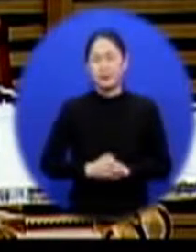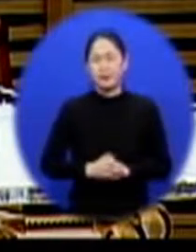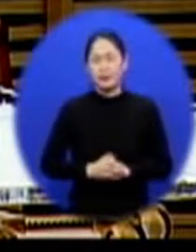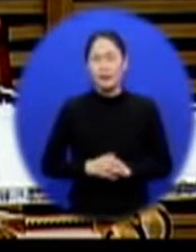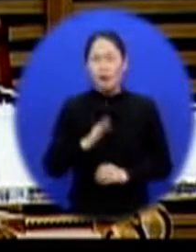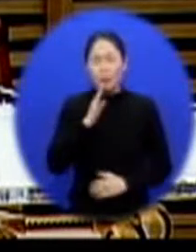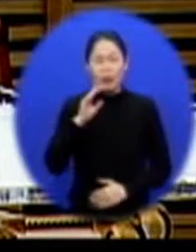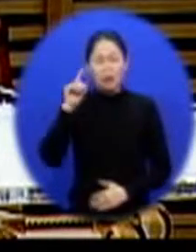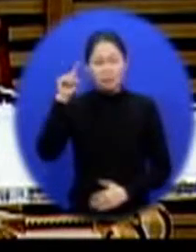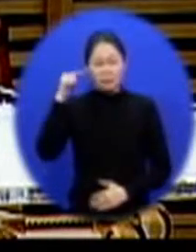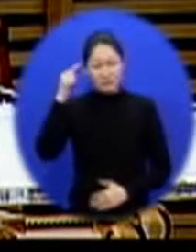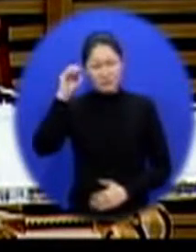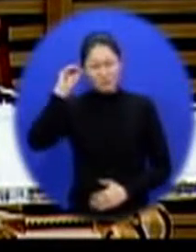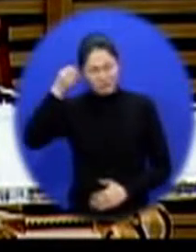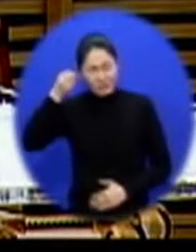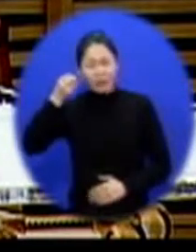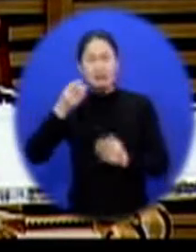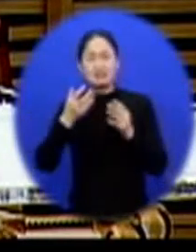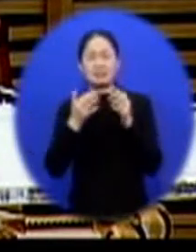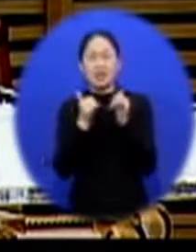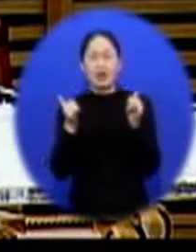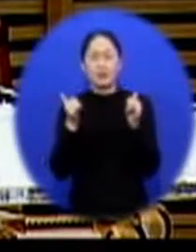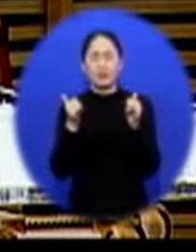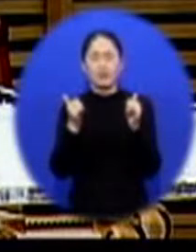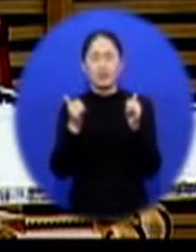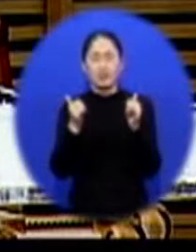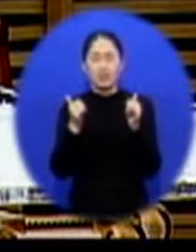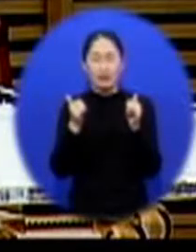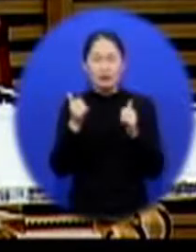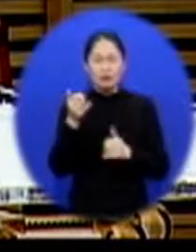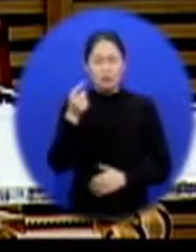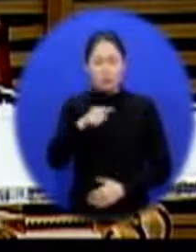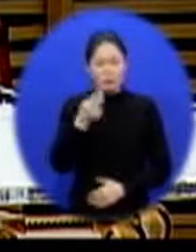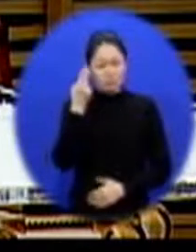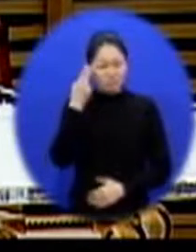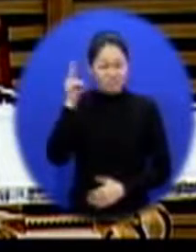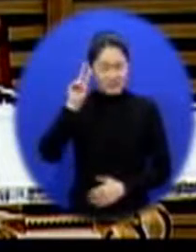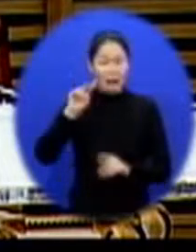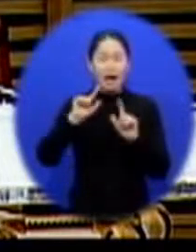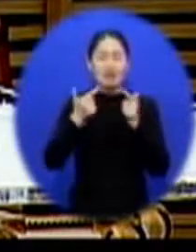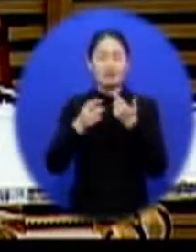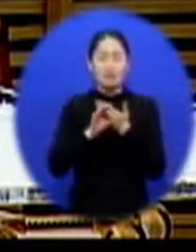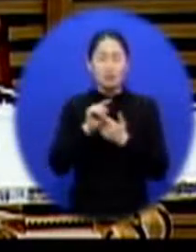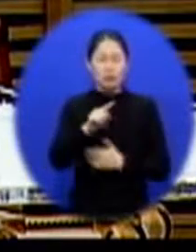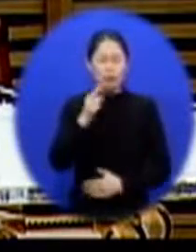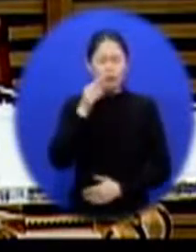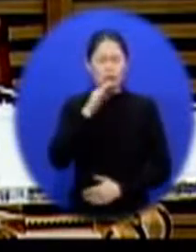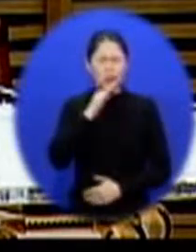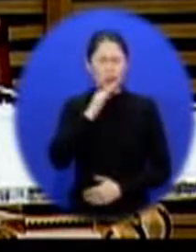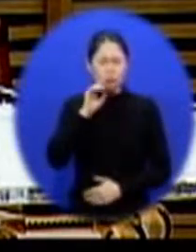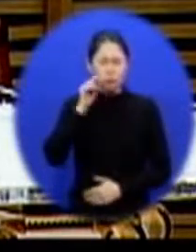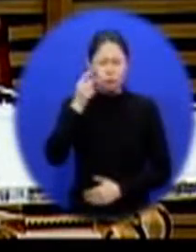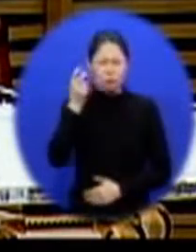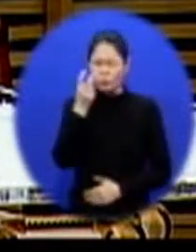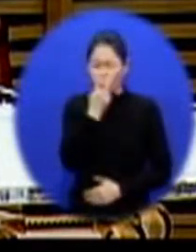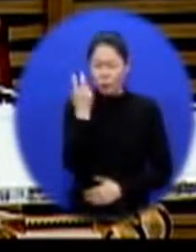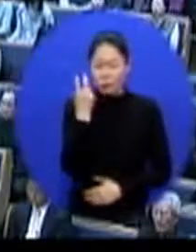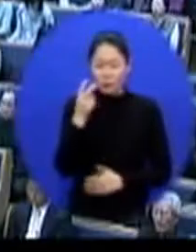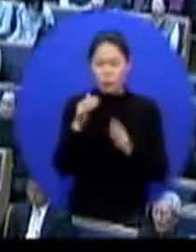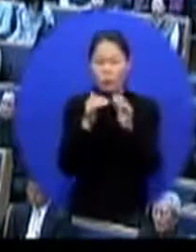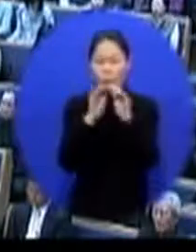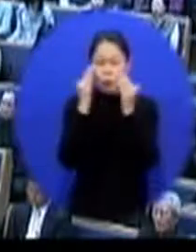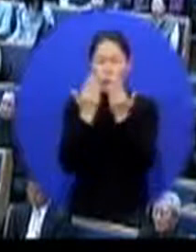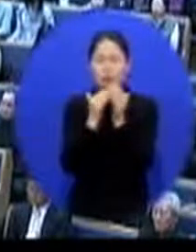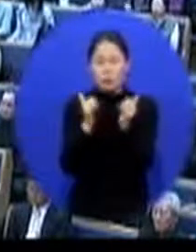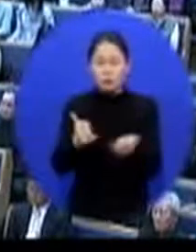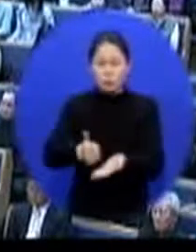아주 미친 사람 취급을 했어요 내가 미치지 않았으면 그렇게 똑똑하다는 너 그렇게 사람들로부터 존경